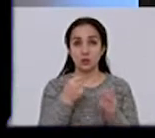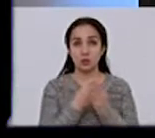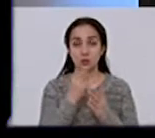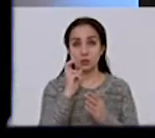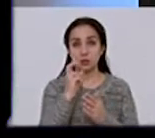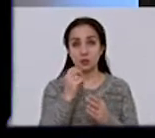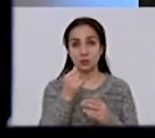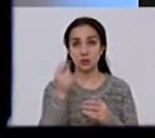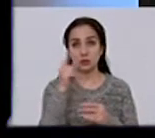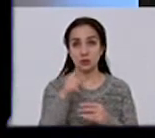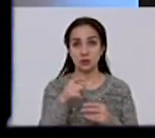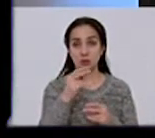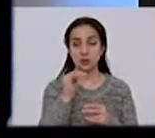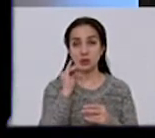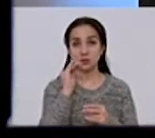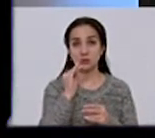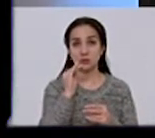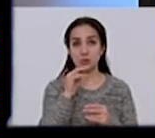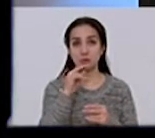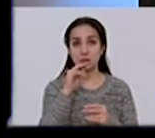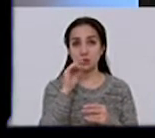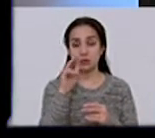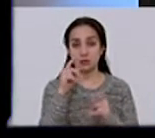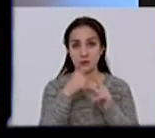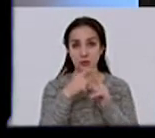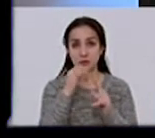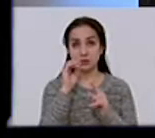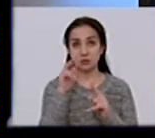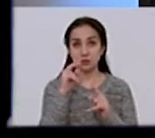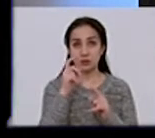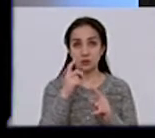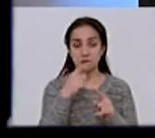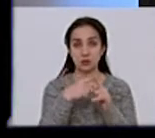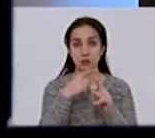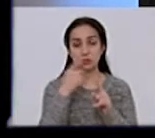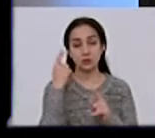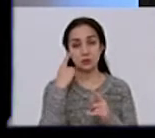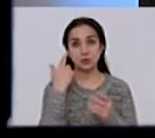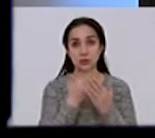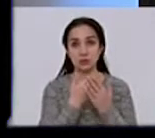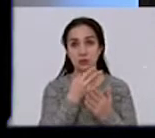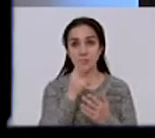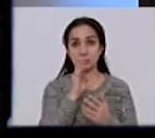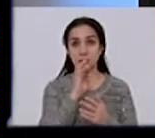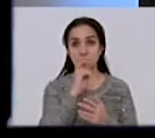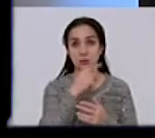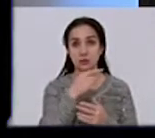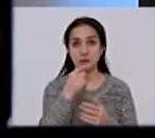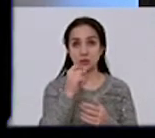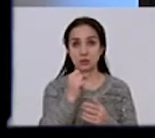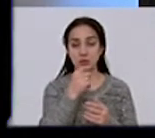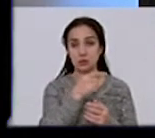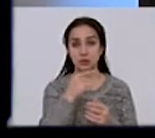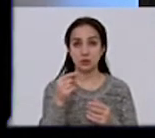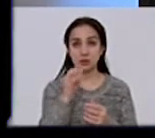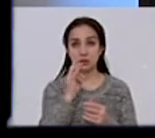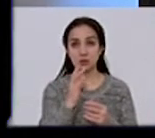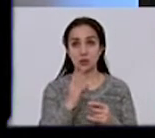geçe integral fx dx takriben teng boladı. B minus A taksım n. Qavs